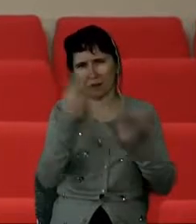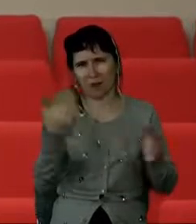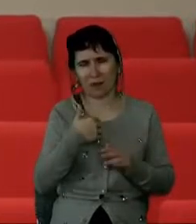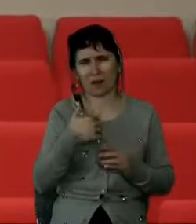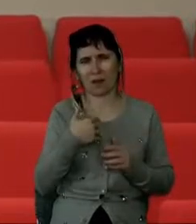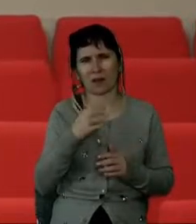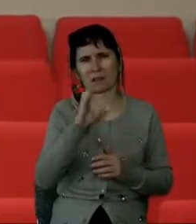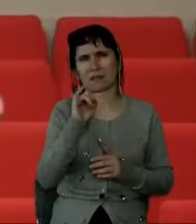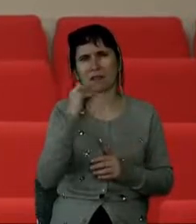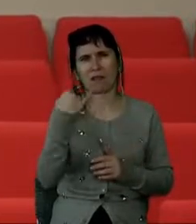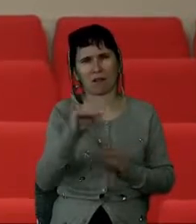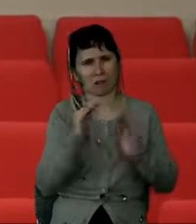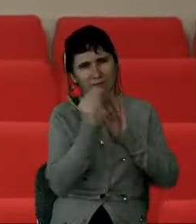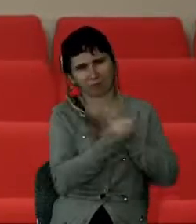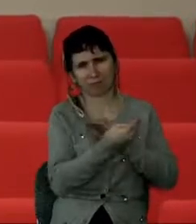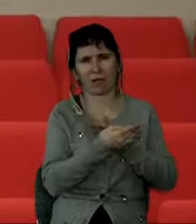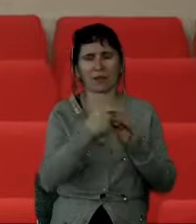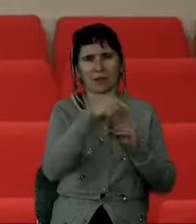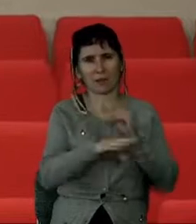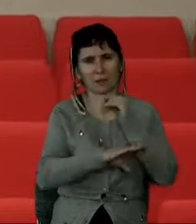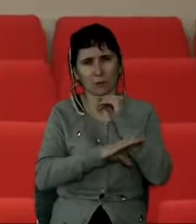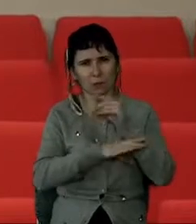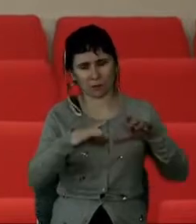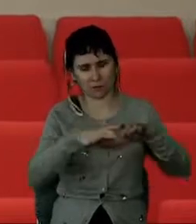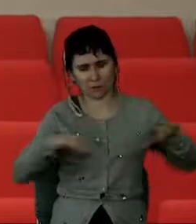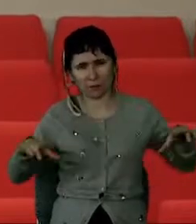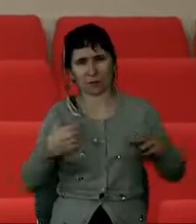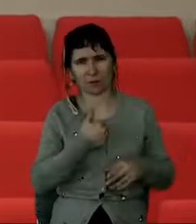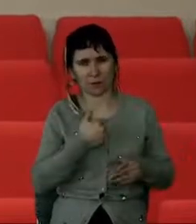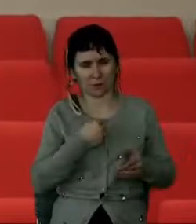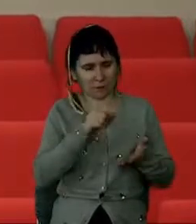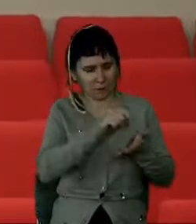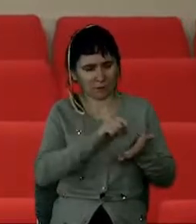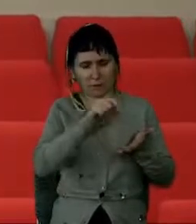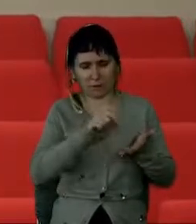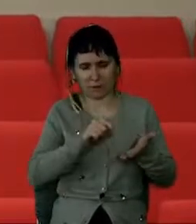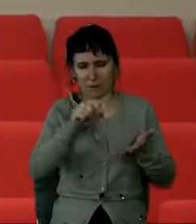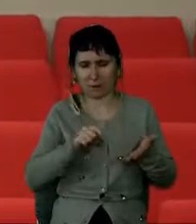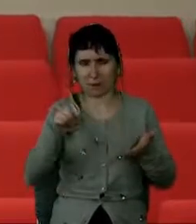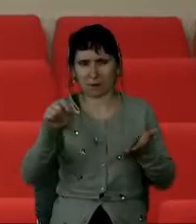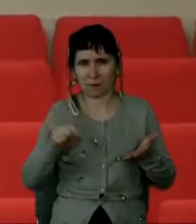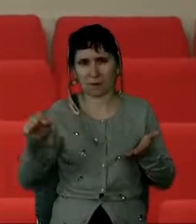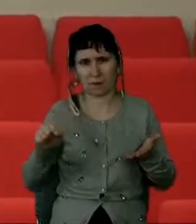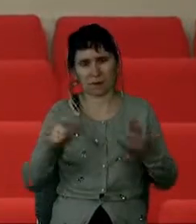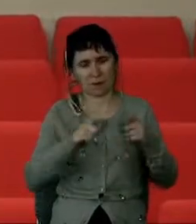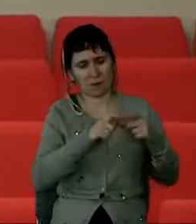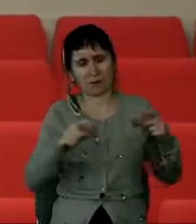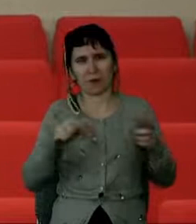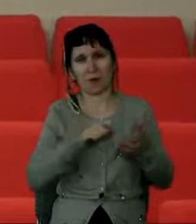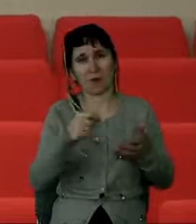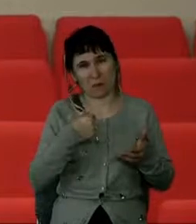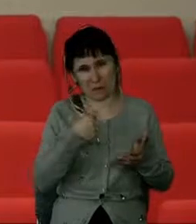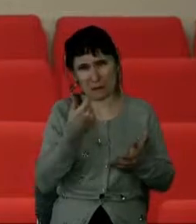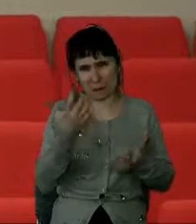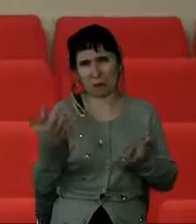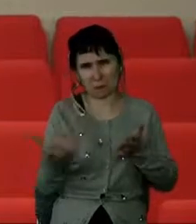і вибрав таку доску і хотів вирізбити там напис. І, в принципі, в мене